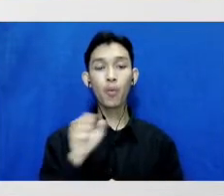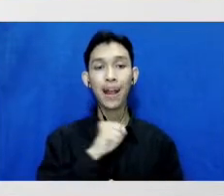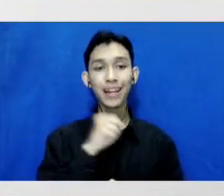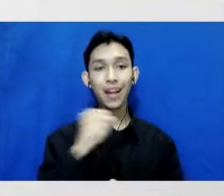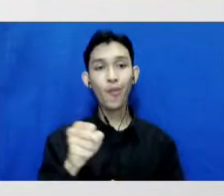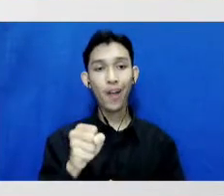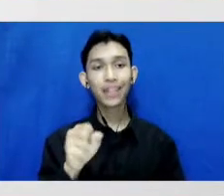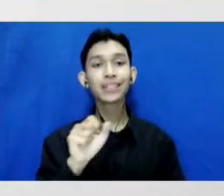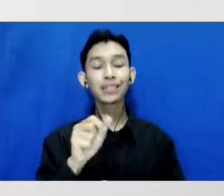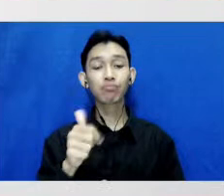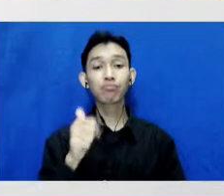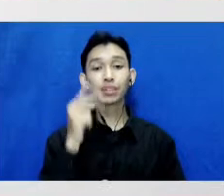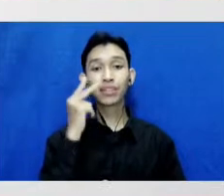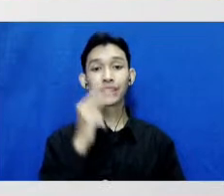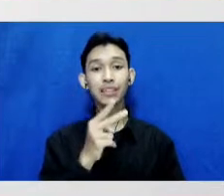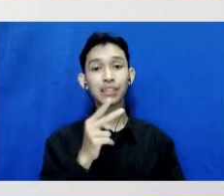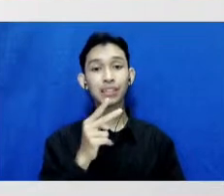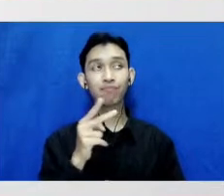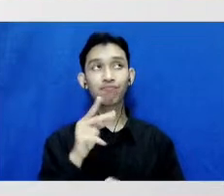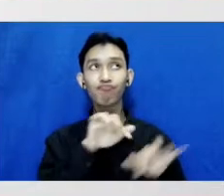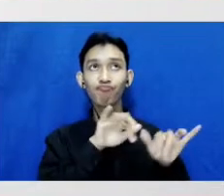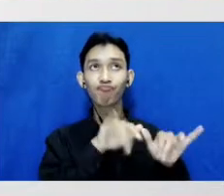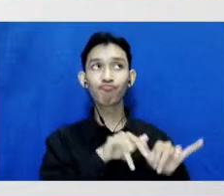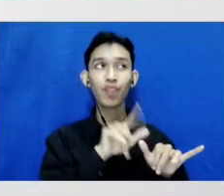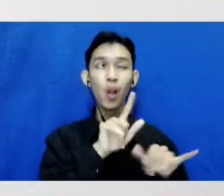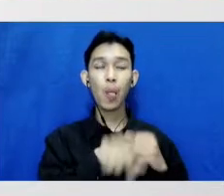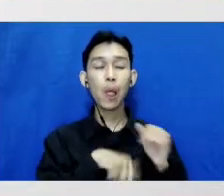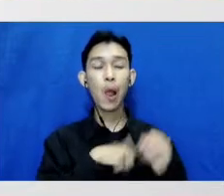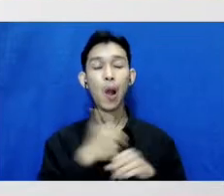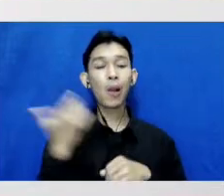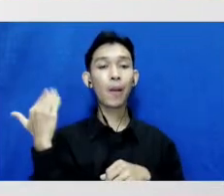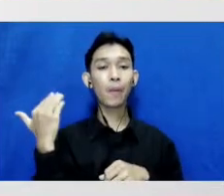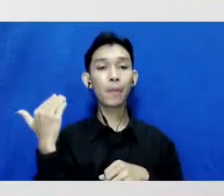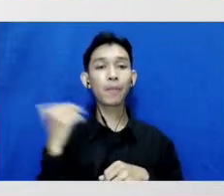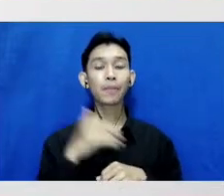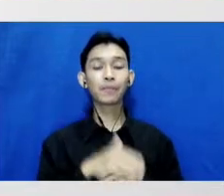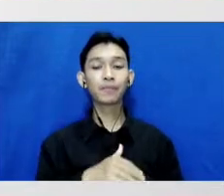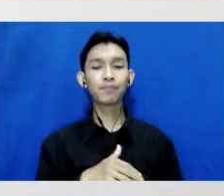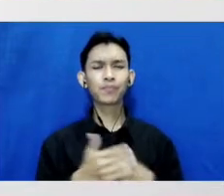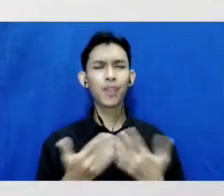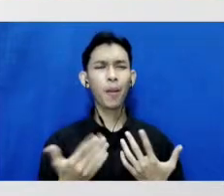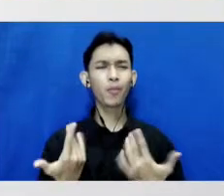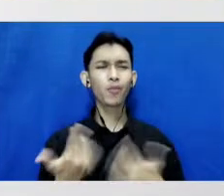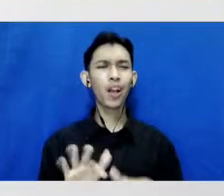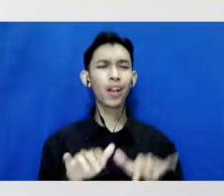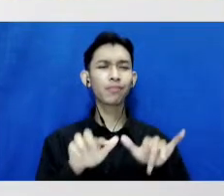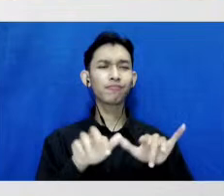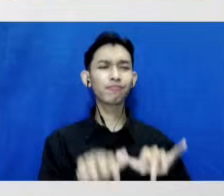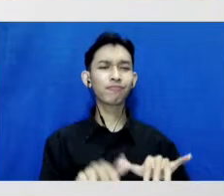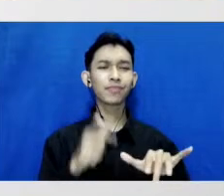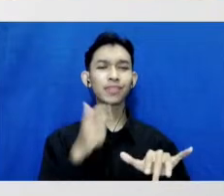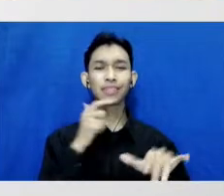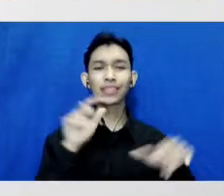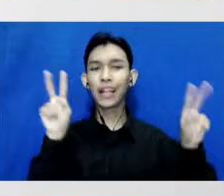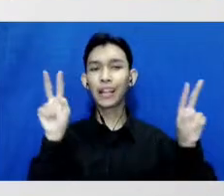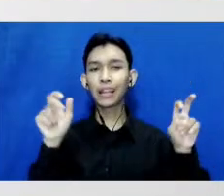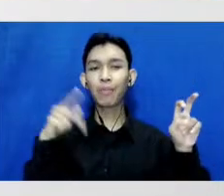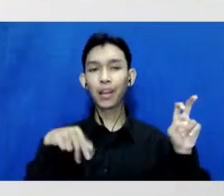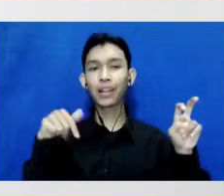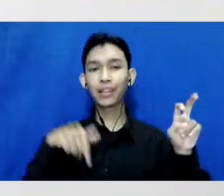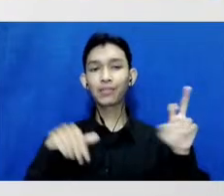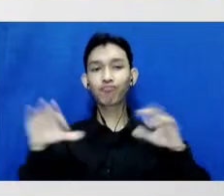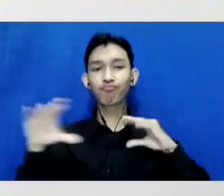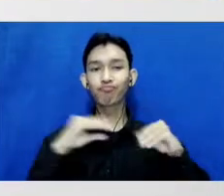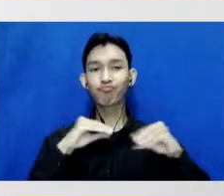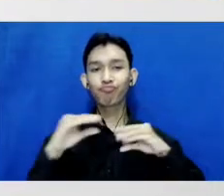nih artikel 1 tahun kebelakang, ya, mulai Oktober 2020 apa yang sudah dituliskan terkait dengan tema yang kita bahas.